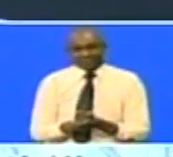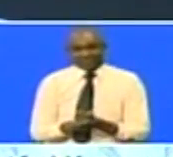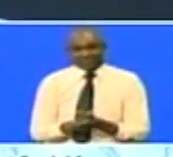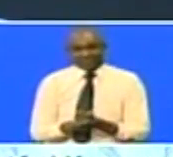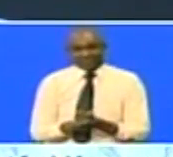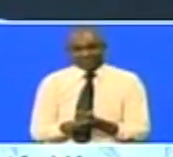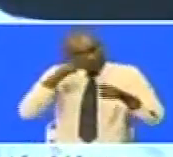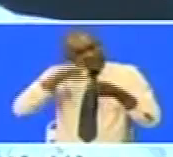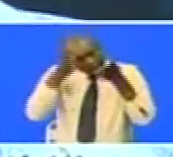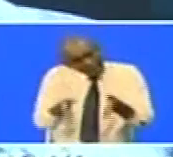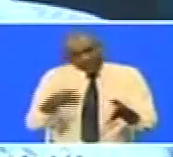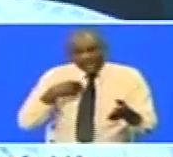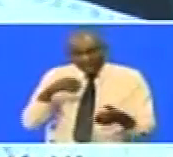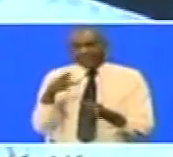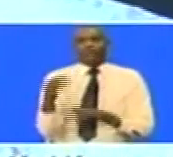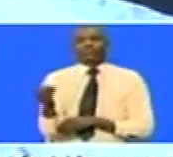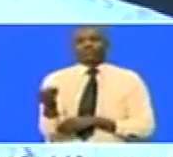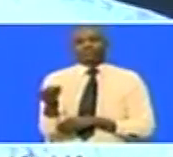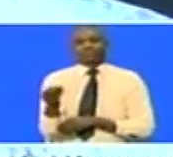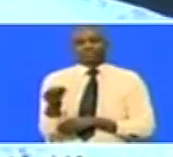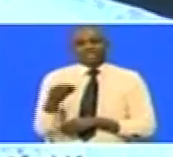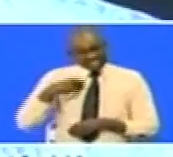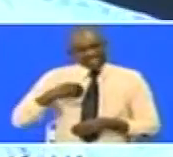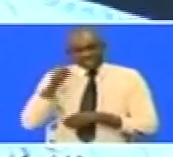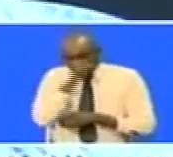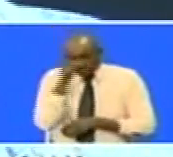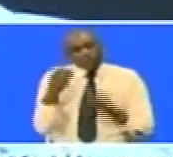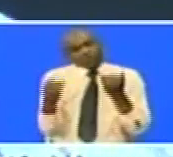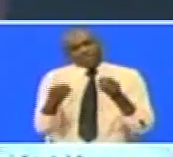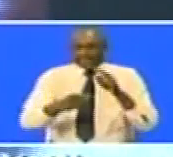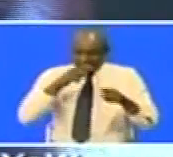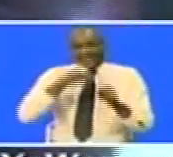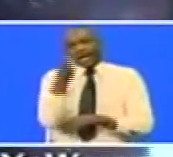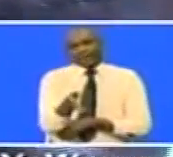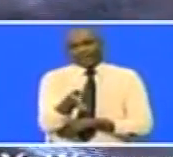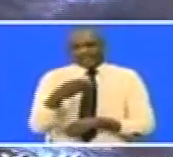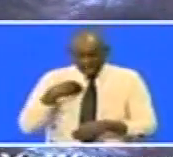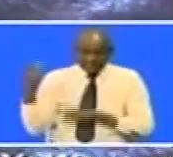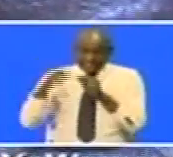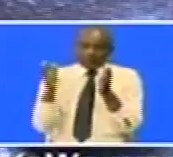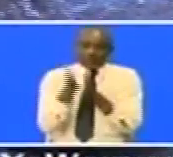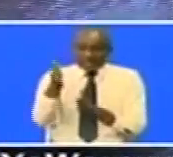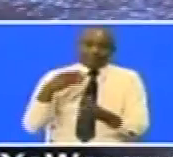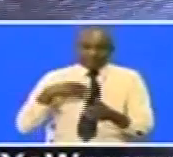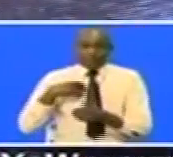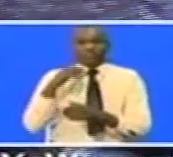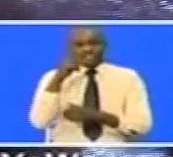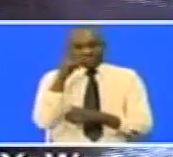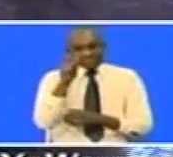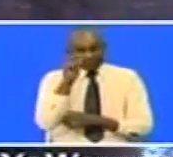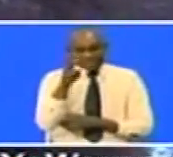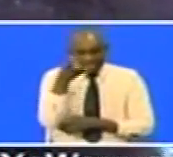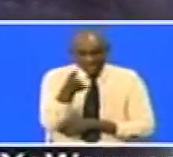wengine wamegonjeka, wengine wamefanya nini? Hii ya street children. Sasa tumekuja na wao mpaka hapo wameonyesha na